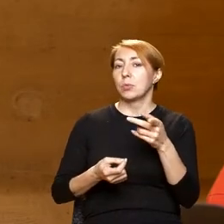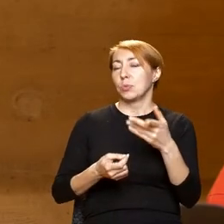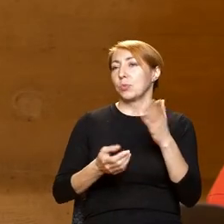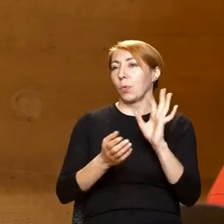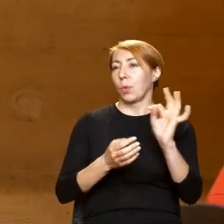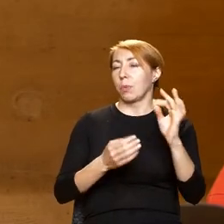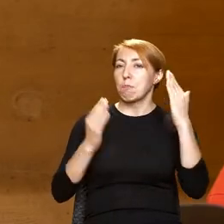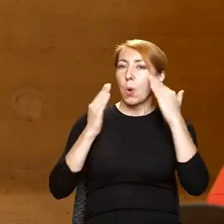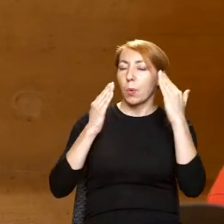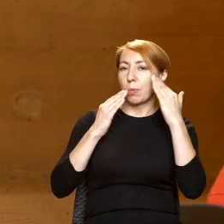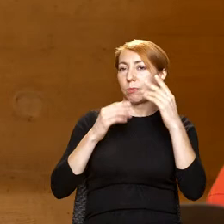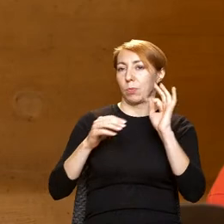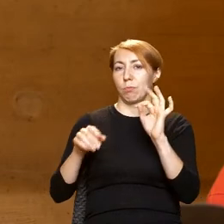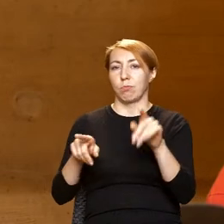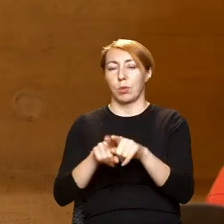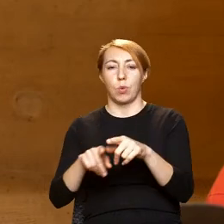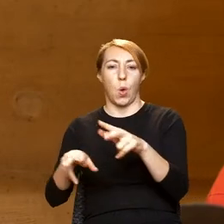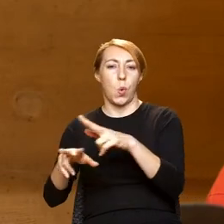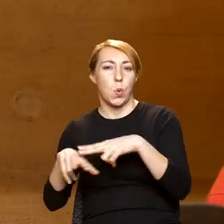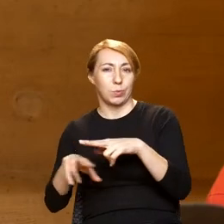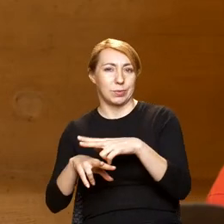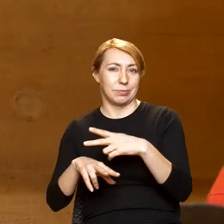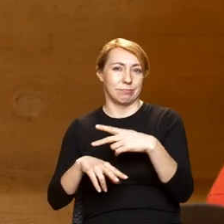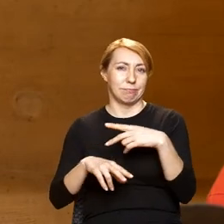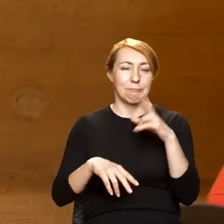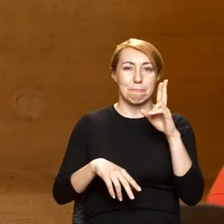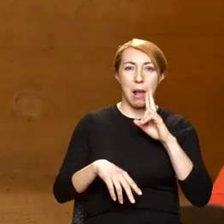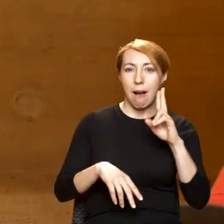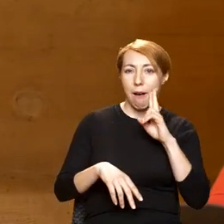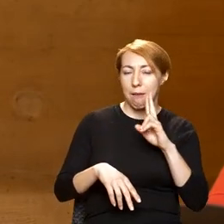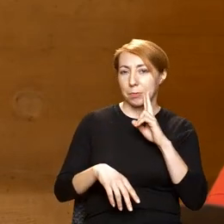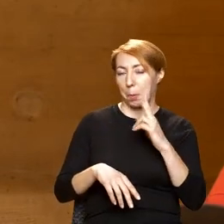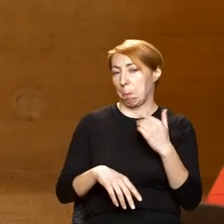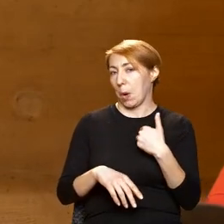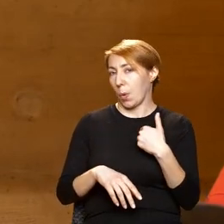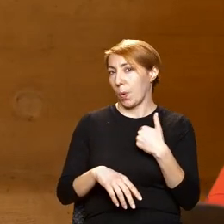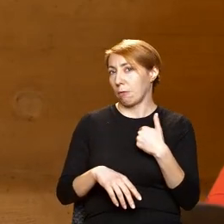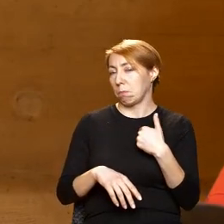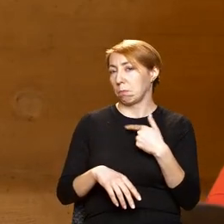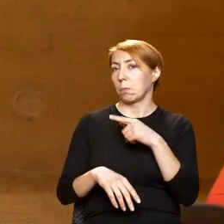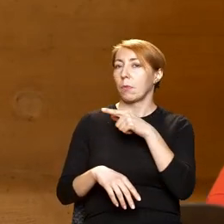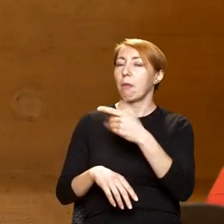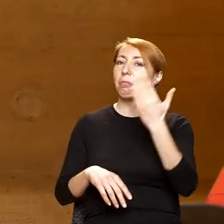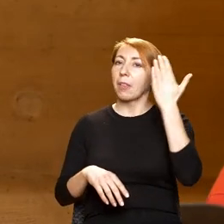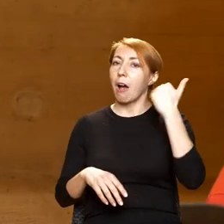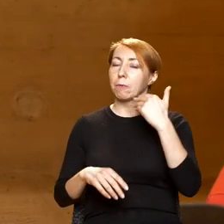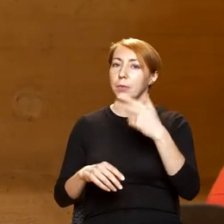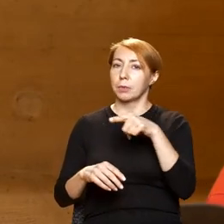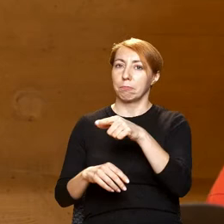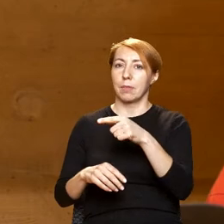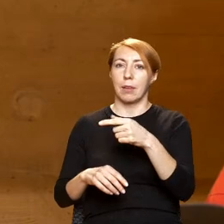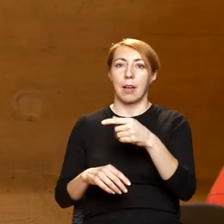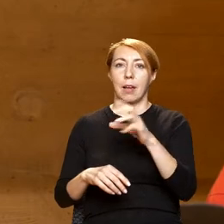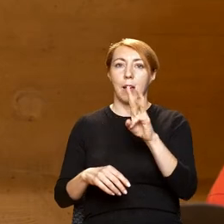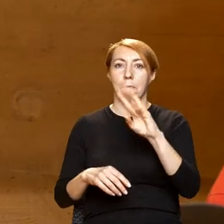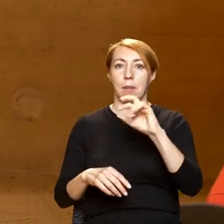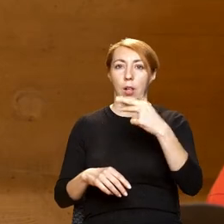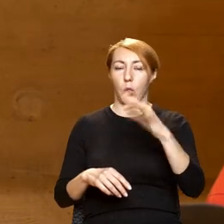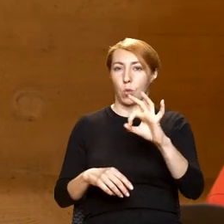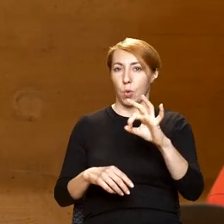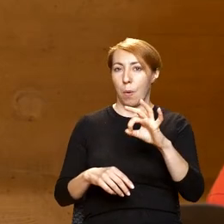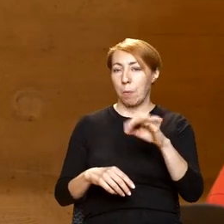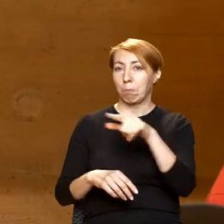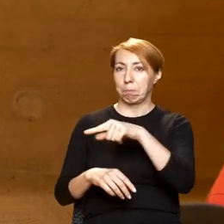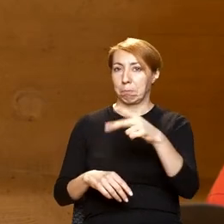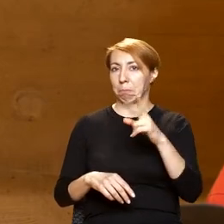wtedy i rodziny także, i matki, które były jednak, jak na ówczesne konserwatywne miasto Wilno, to były one